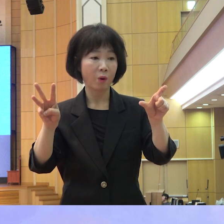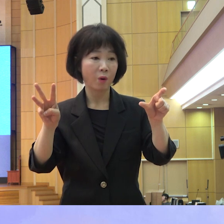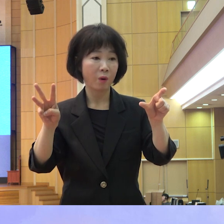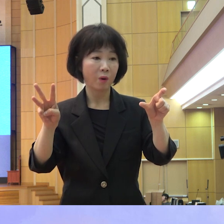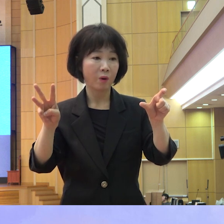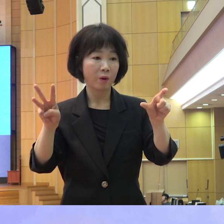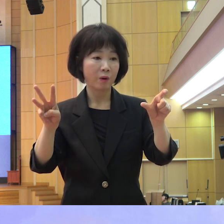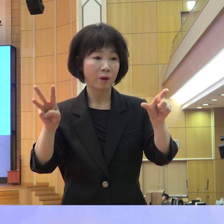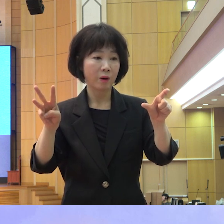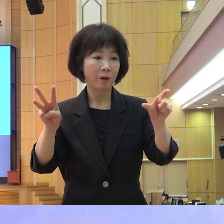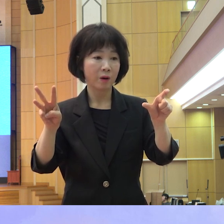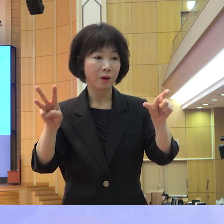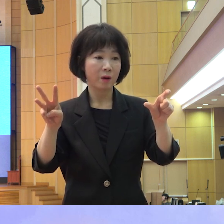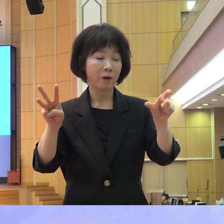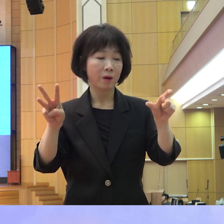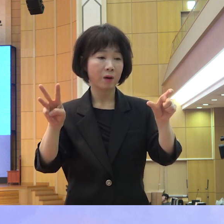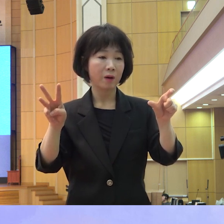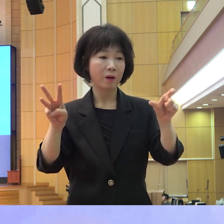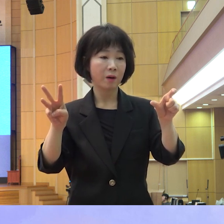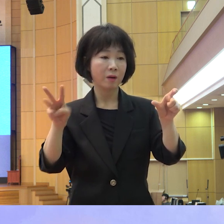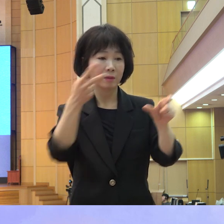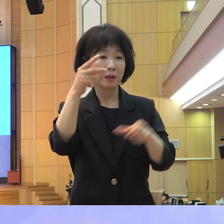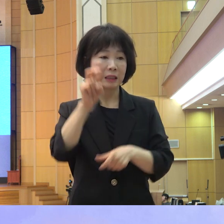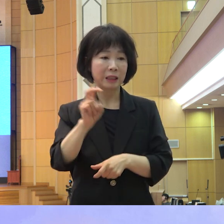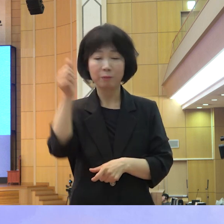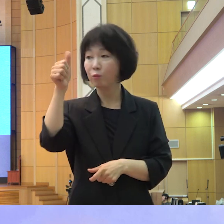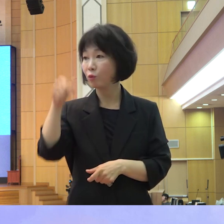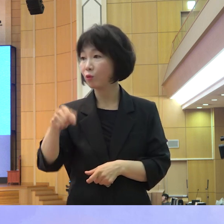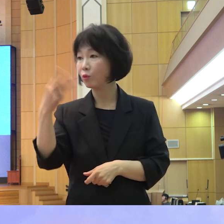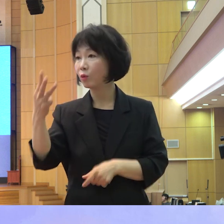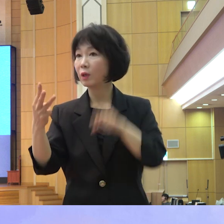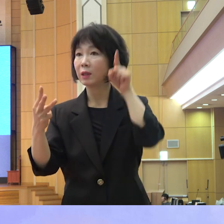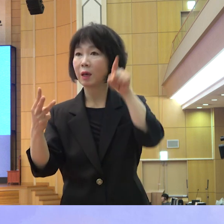자, 여러분 찾아보세요. 디모데후서